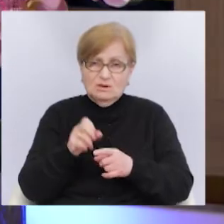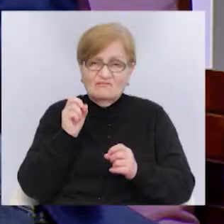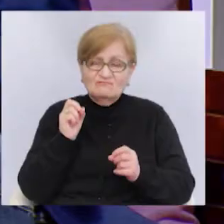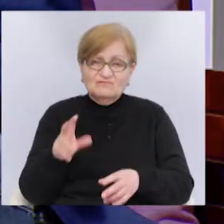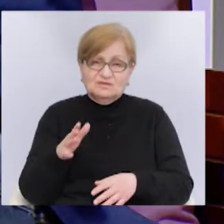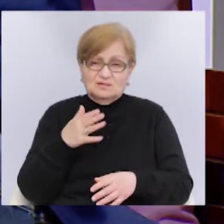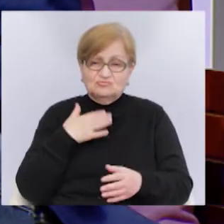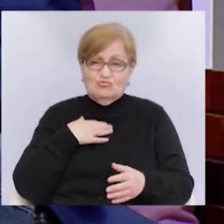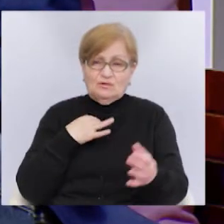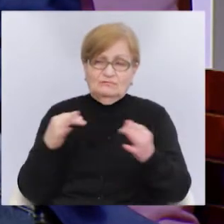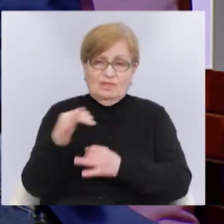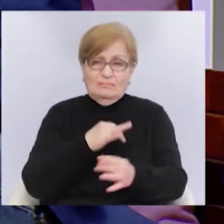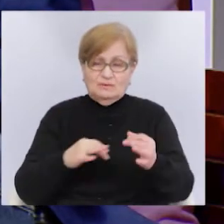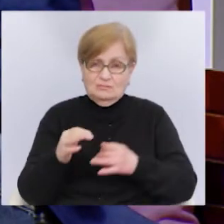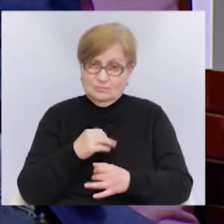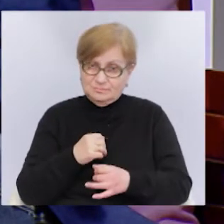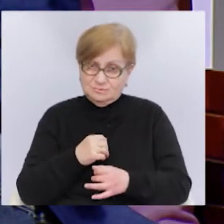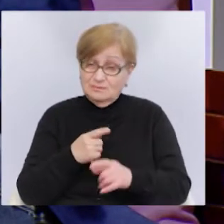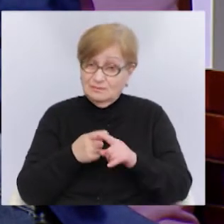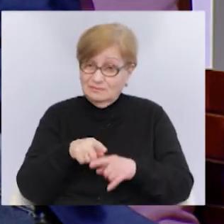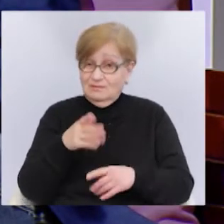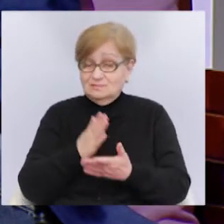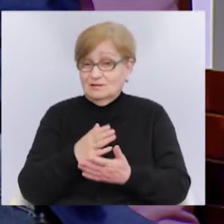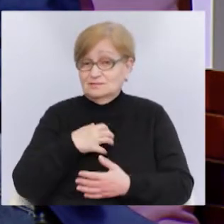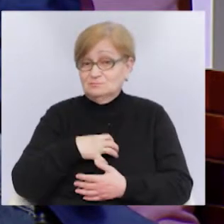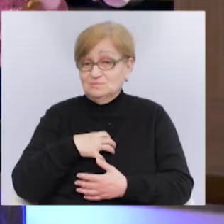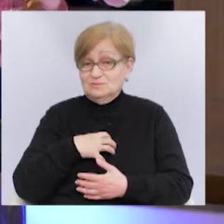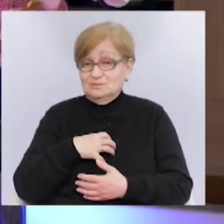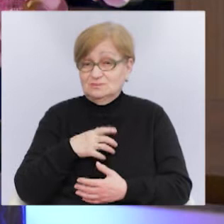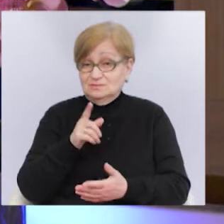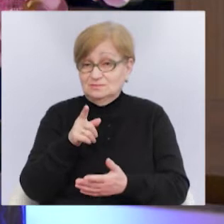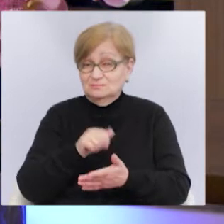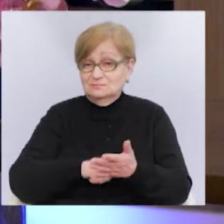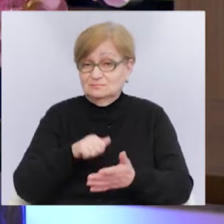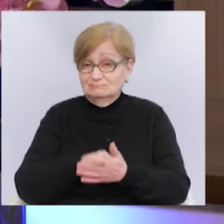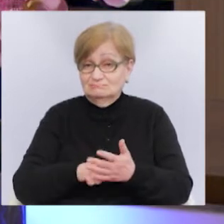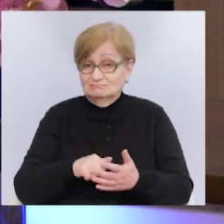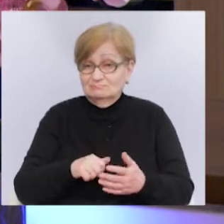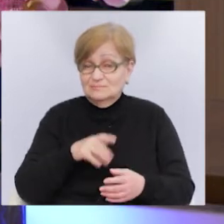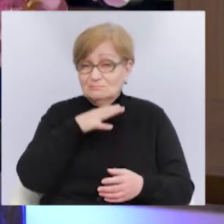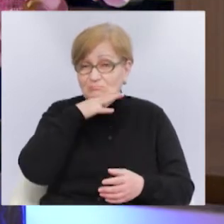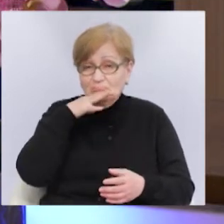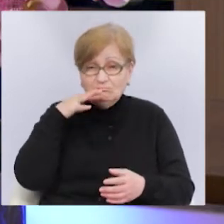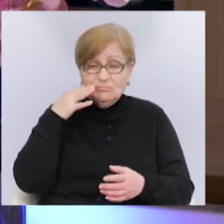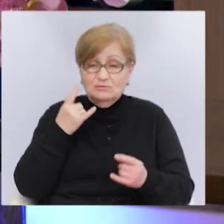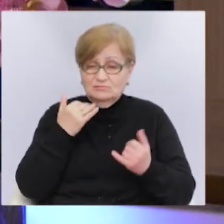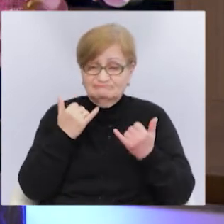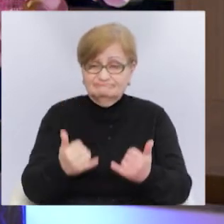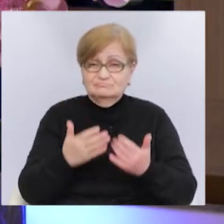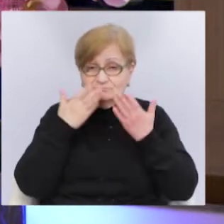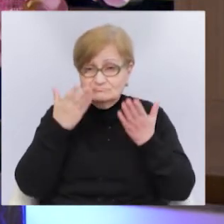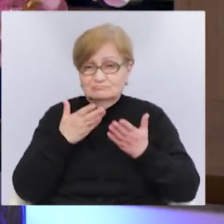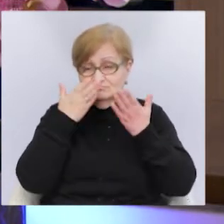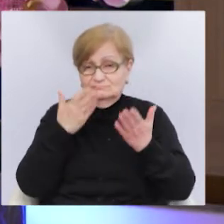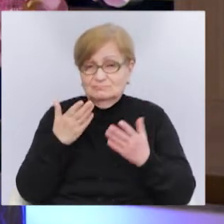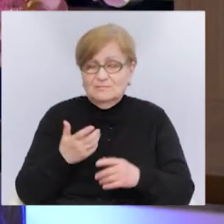საბაზისო 5000. სწორედ ეს არის მთავარი მიზეზი, რატომაც ძალიან ბევრი უნდა ვიკითხოთ ბავშვებთან ერთად.